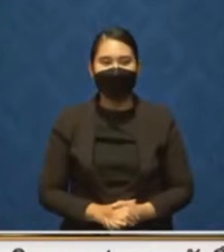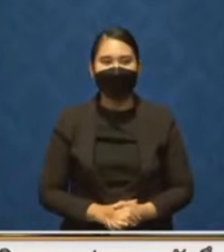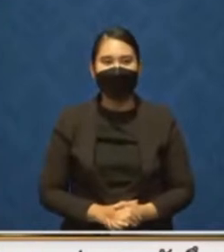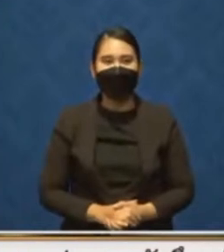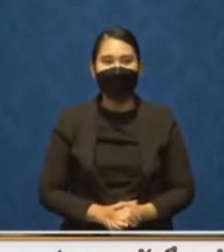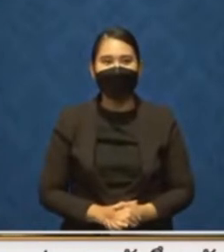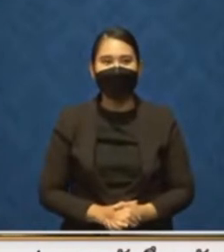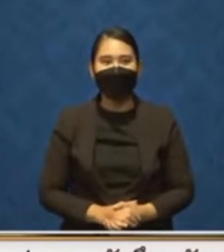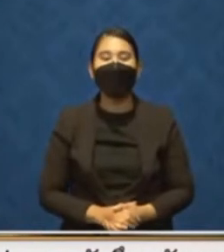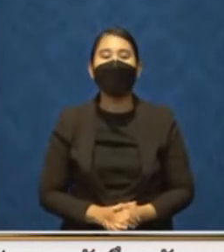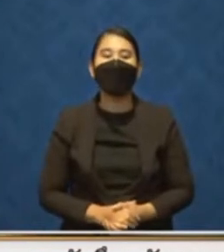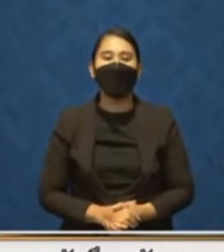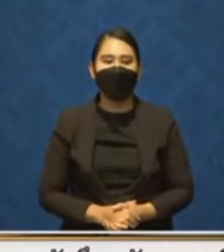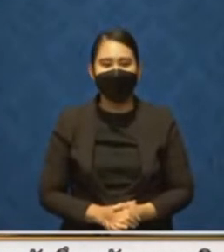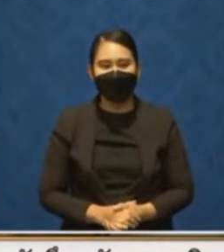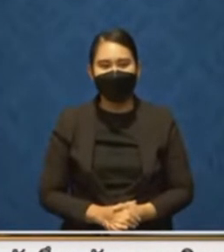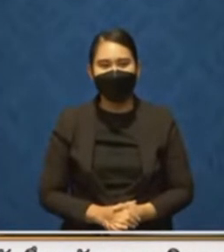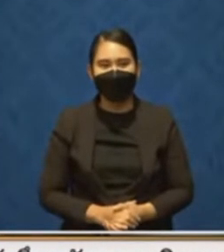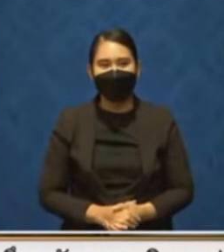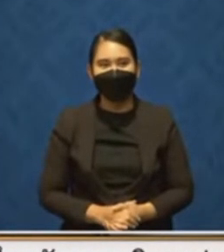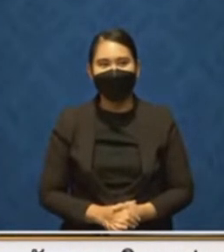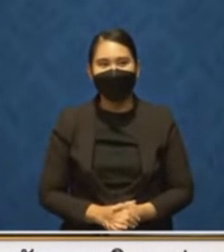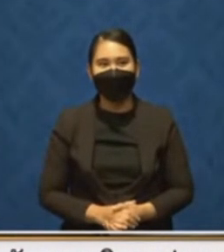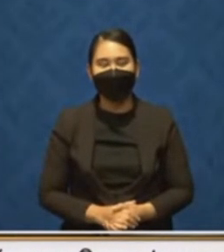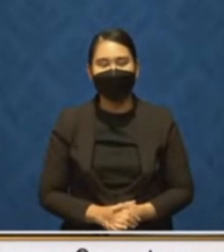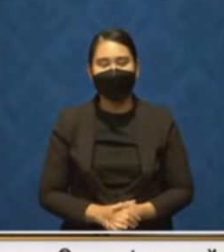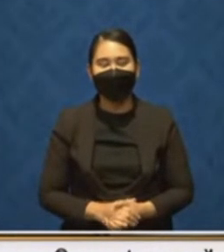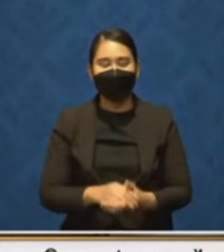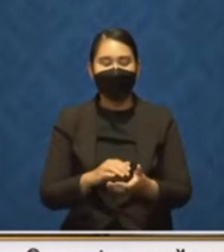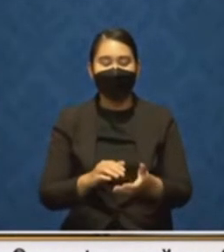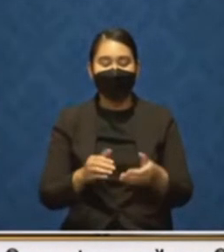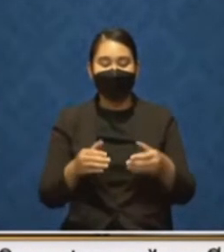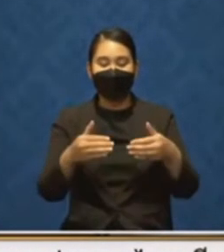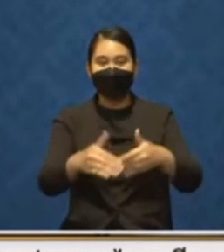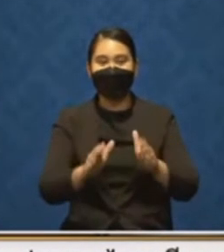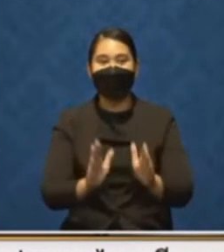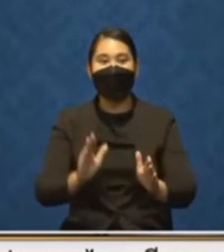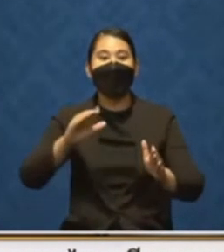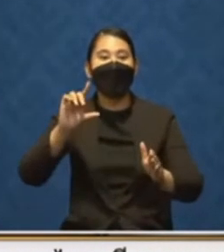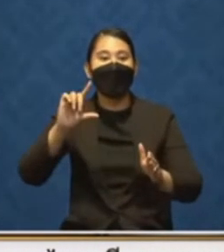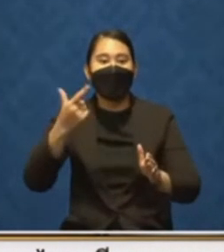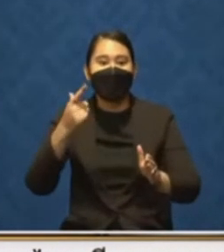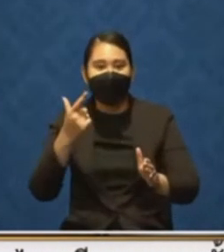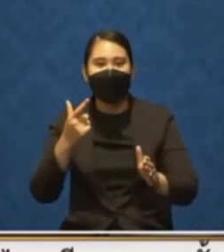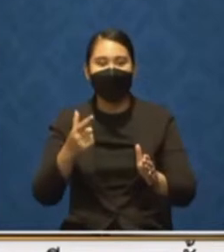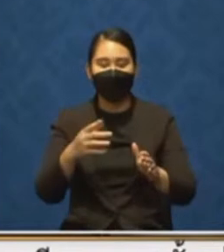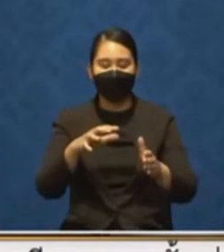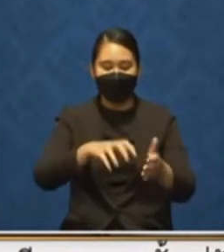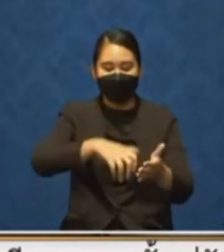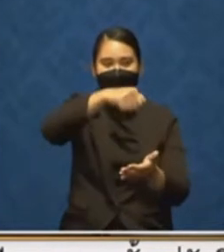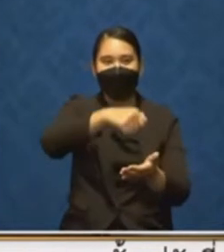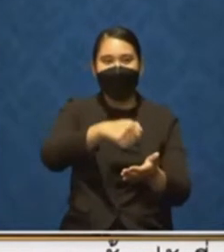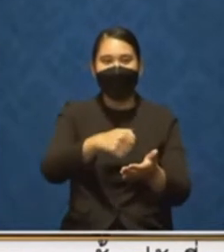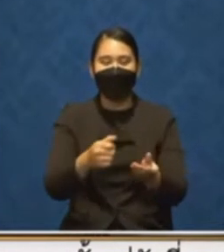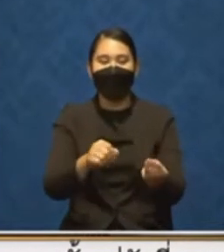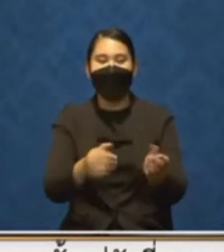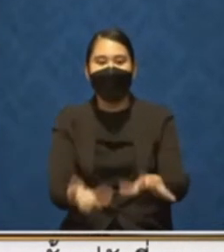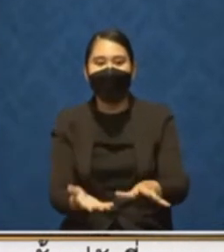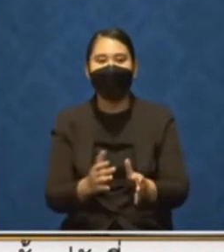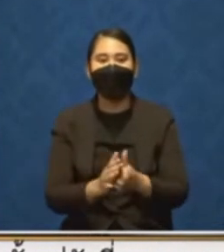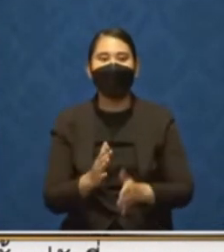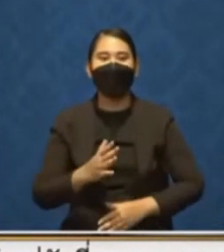กระชั่งเอ้อเครื่องหยิบเพชรหยิบทองหล่นใส่บ้างไม่ได้ตั้งใจ